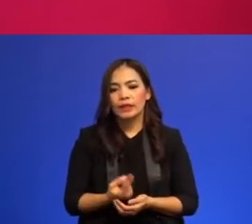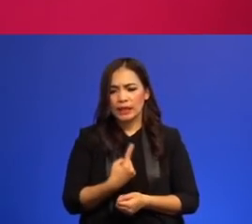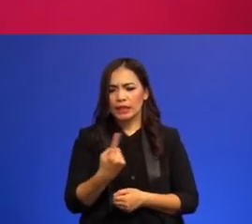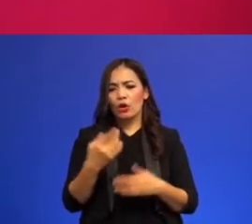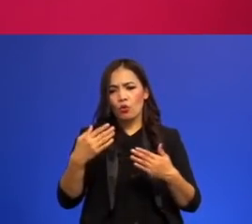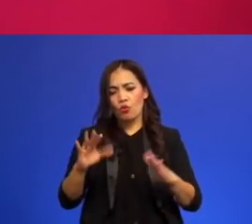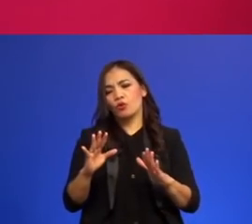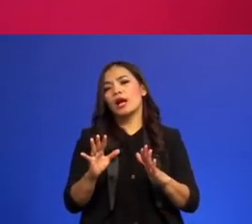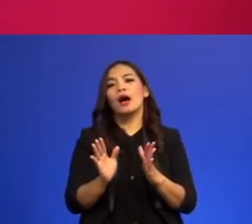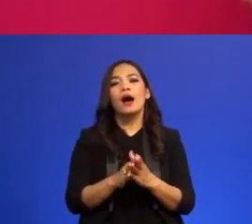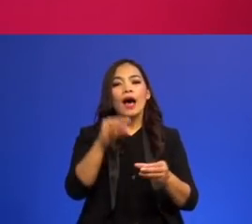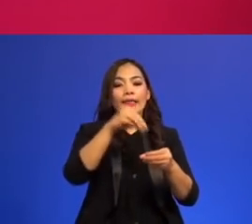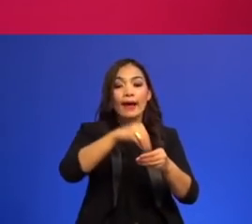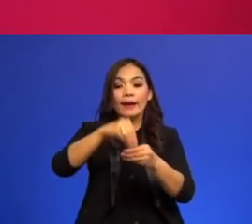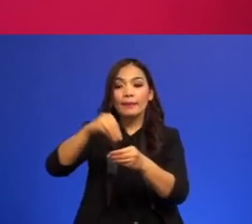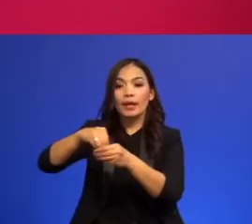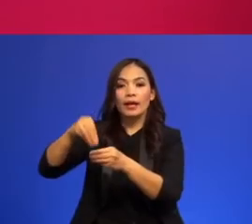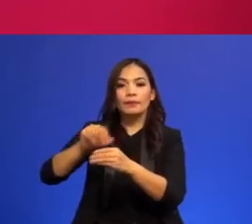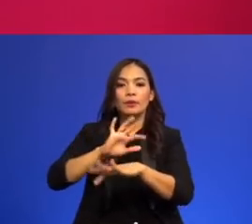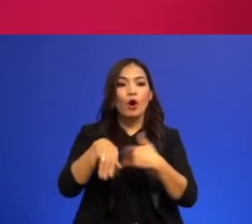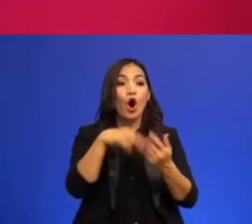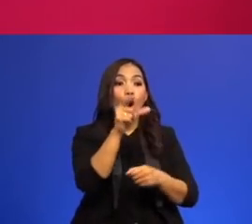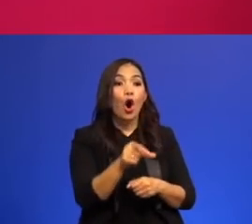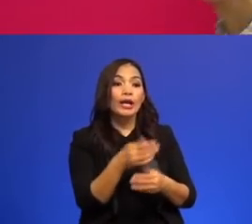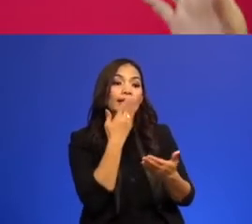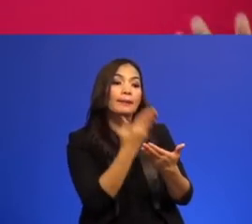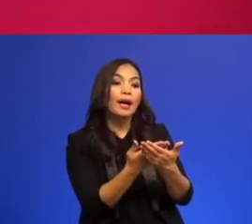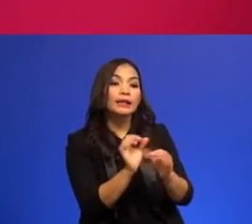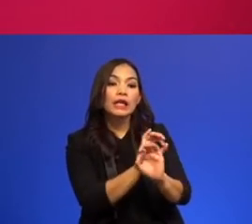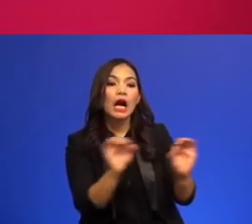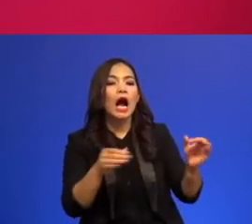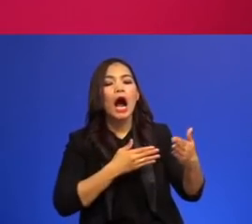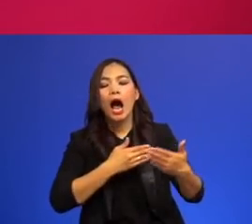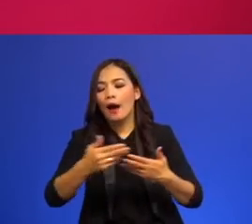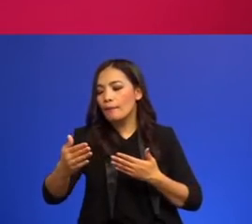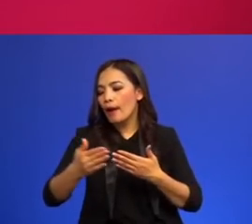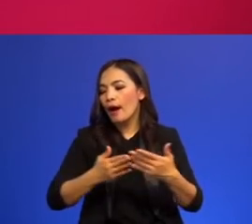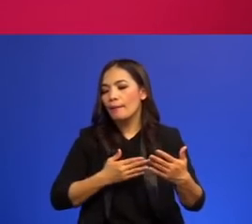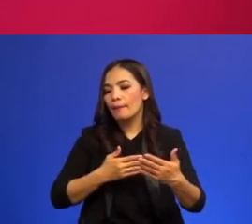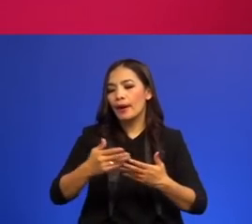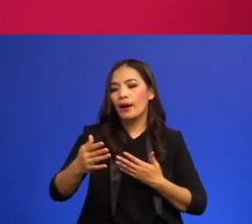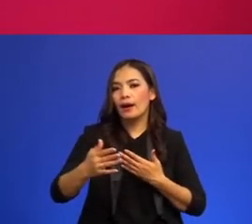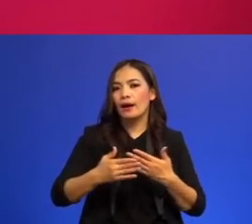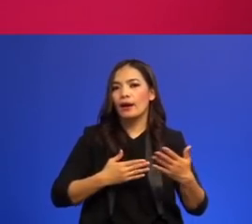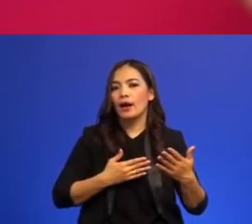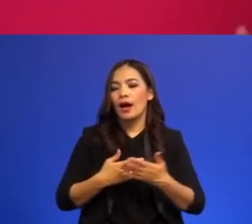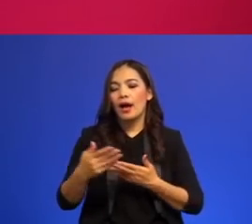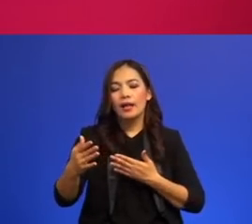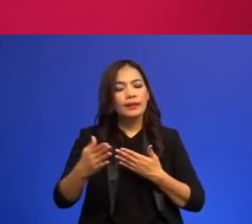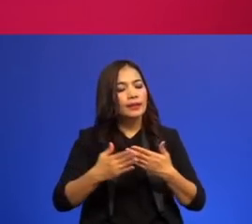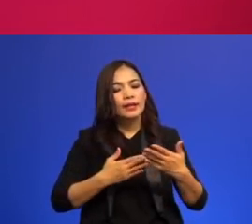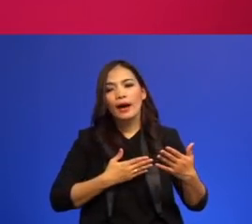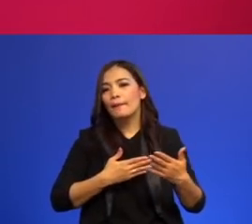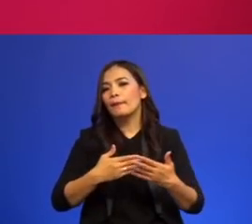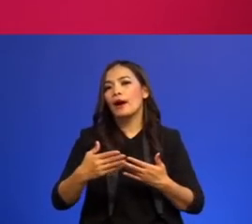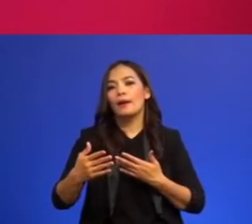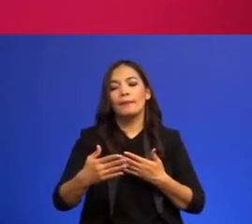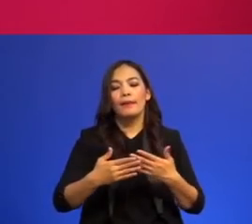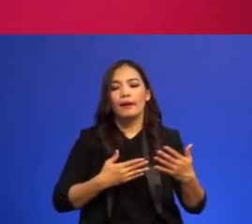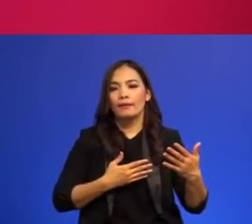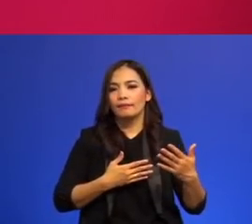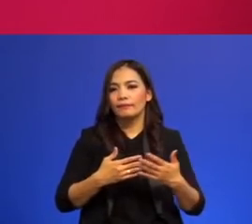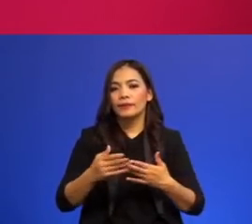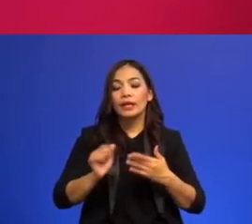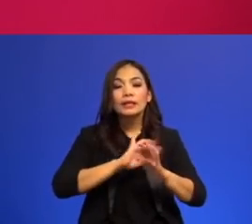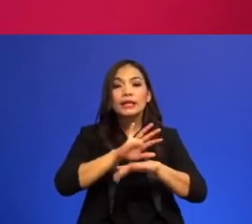sudah menanam budi baik orang, orang enggak terima kasih. Ora opo-opo. Aduh. Enggak apa-apa, Bro.